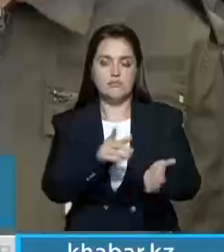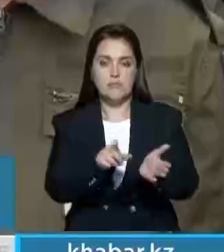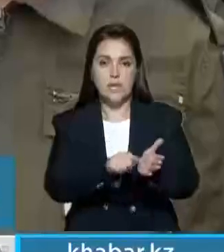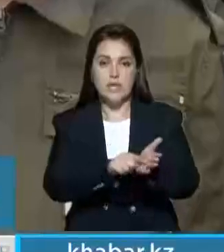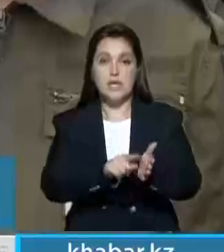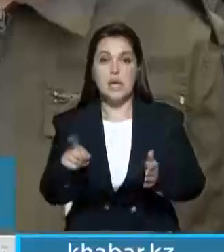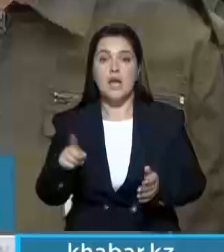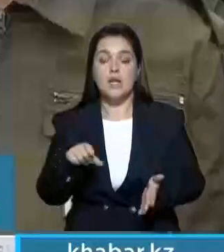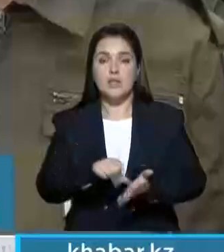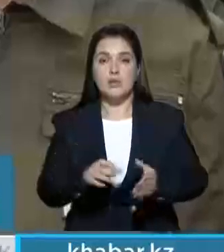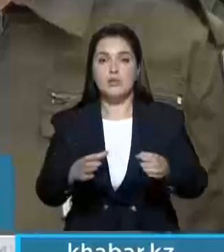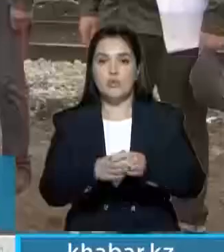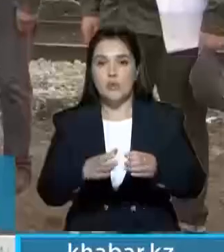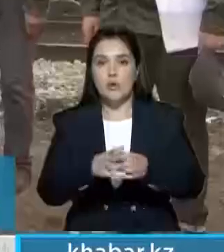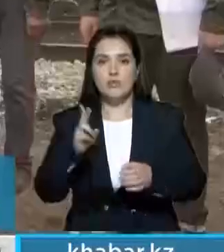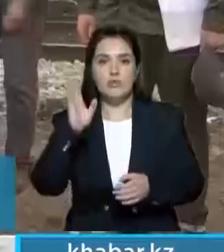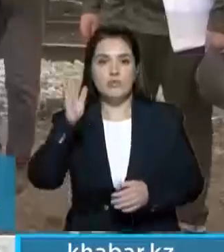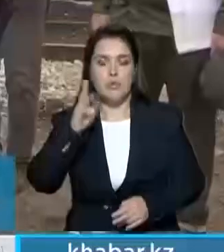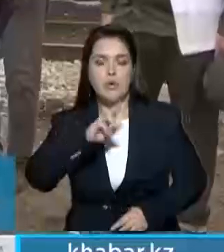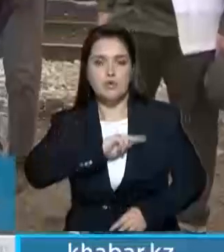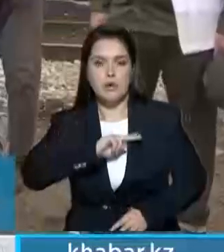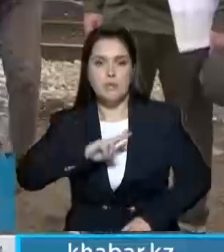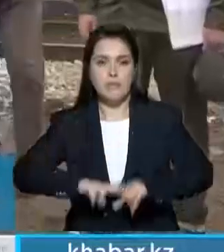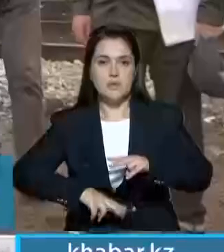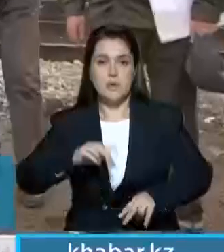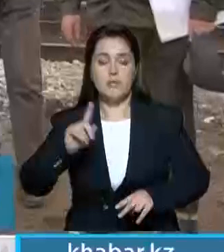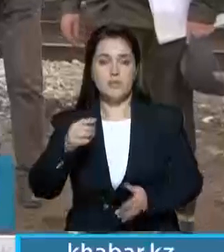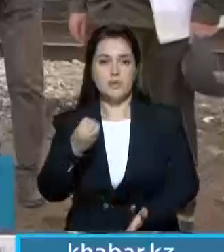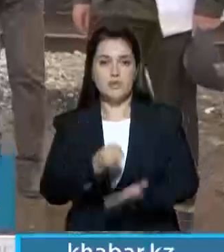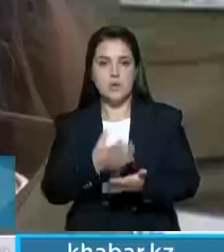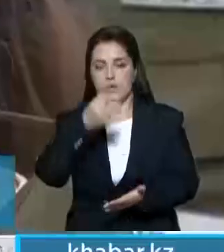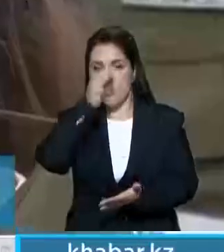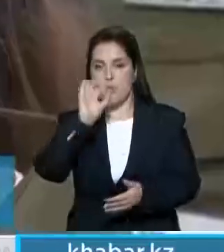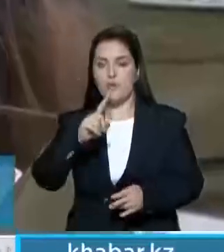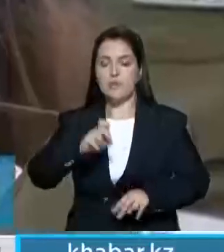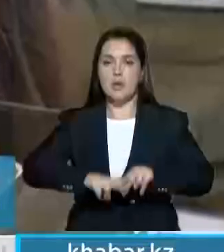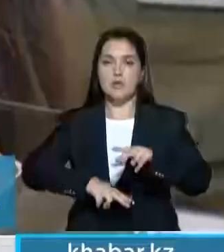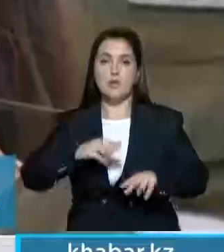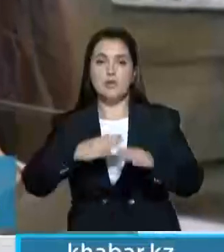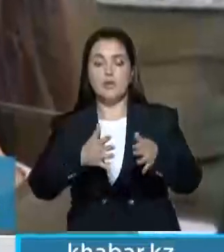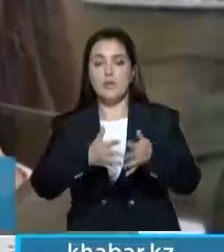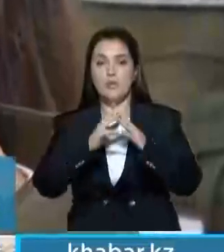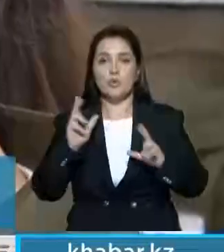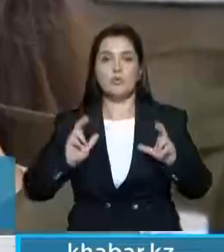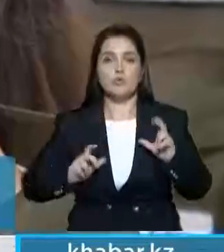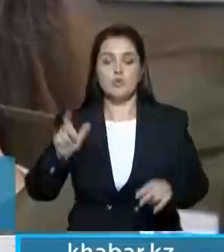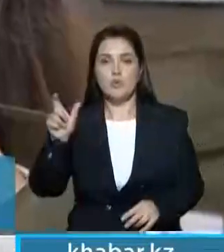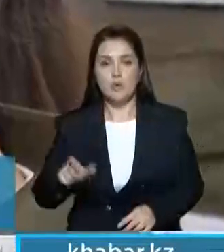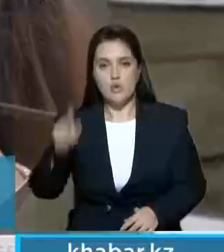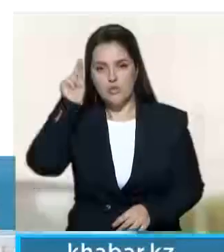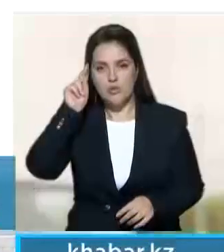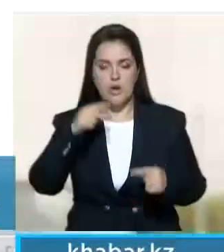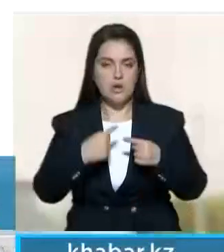членов отряда не только будущие строители, которые за летний период получат бесценный опыт в застройке частного сектора, но и студенты, обучающиеся по